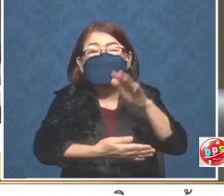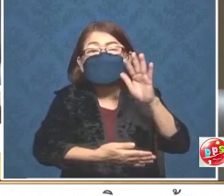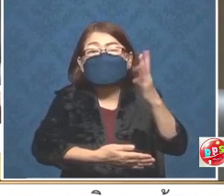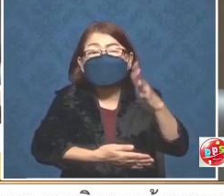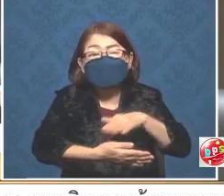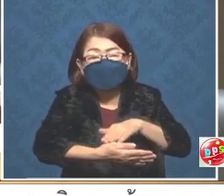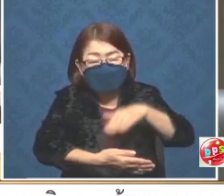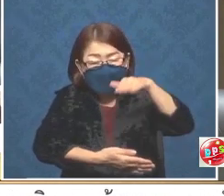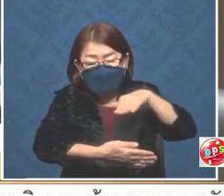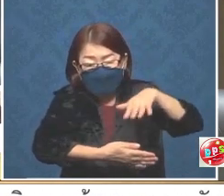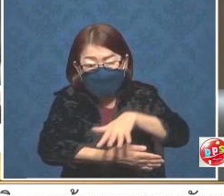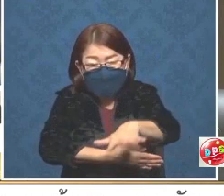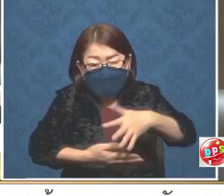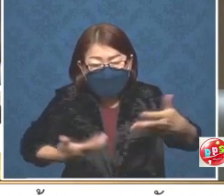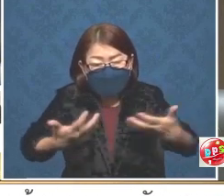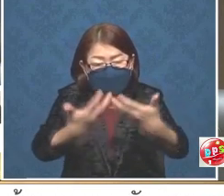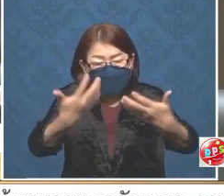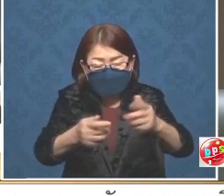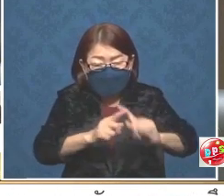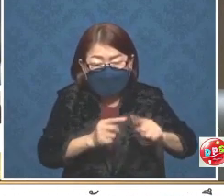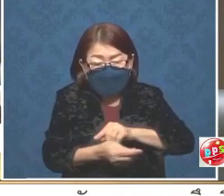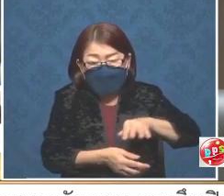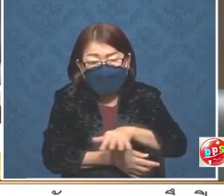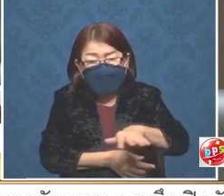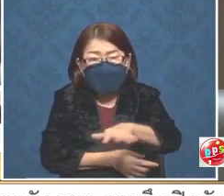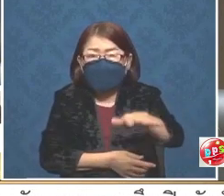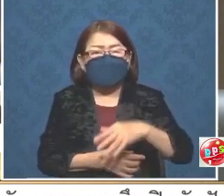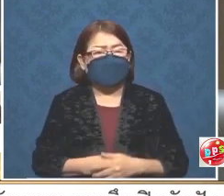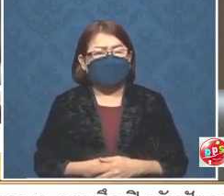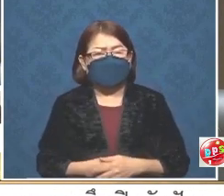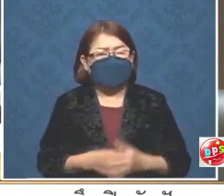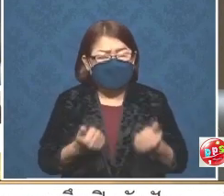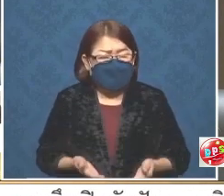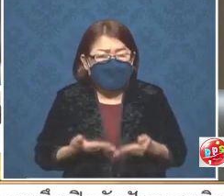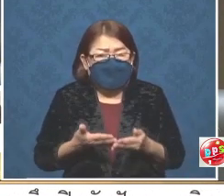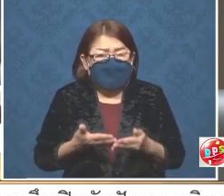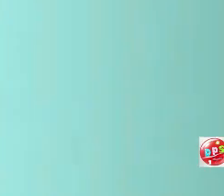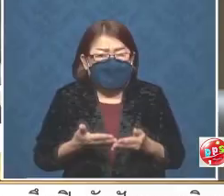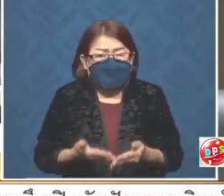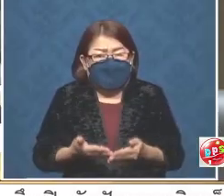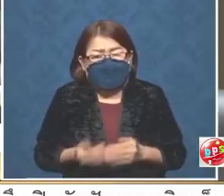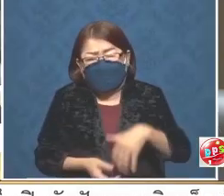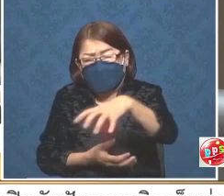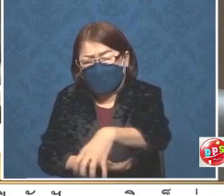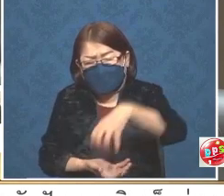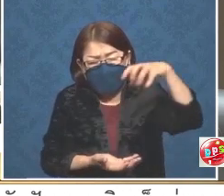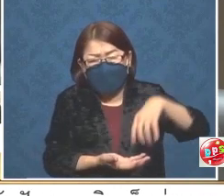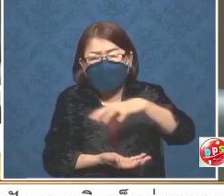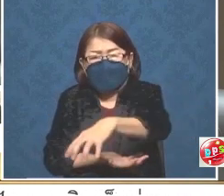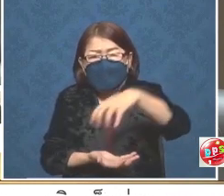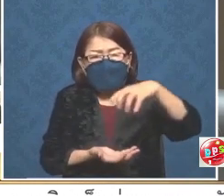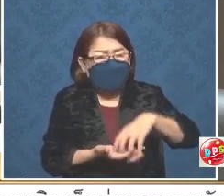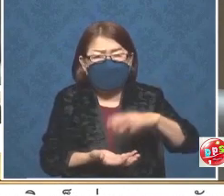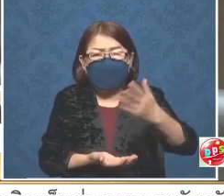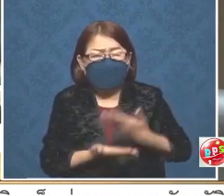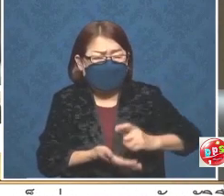ทำให้กุมเจาท่าจะต้องไปเอาเลือไปไ่เก็บซึ่จะเสียงวประมาณแผ่นดินนะคะทั้งสอง